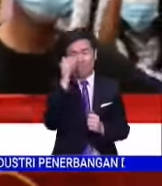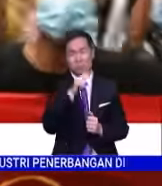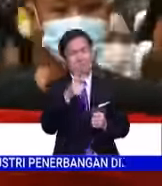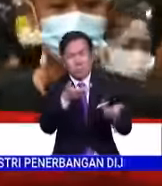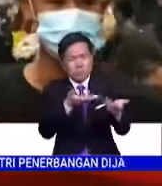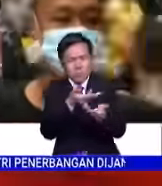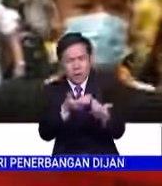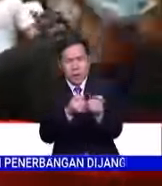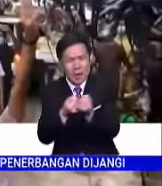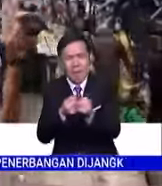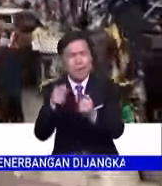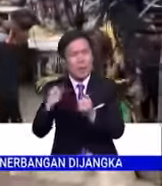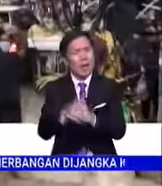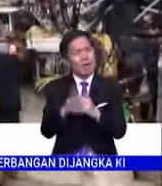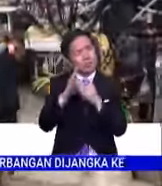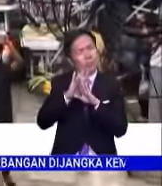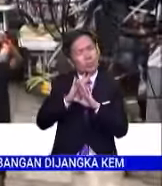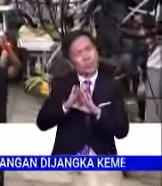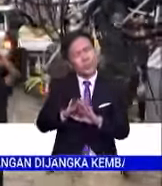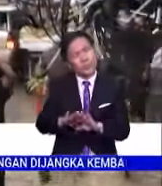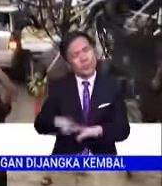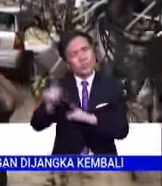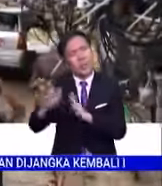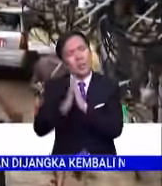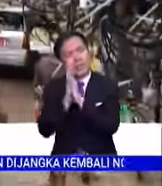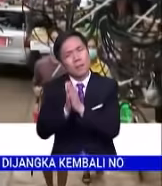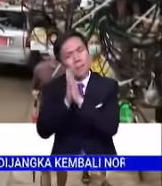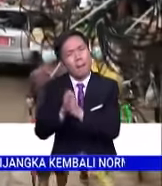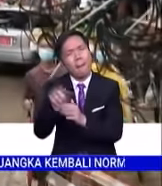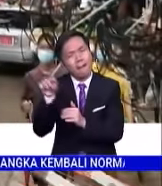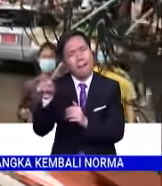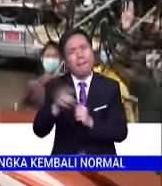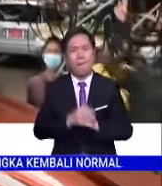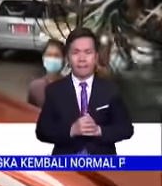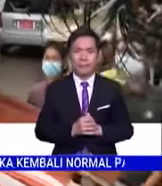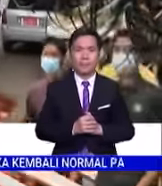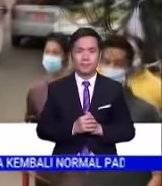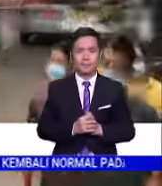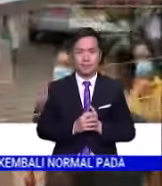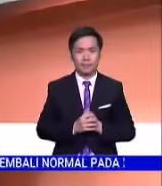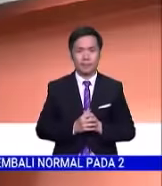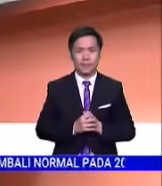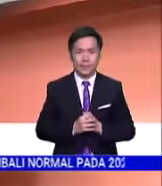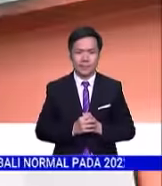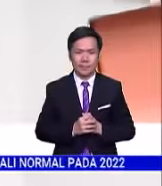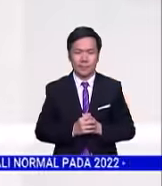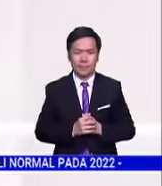konstruktif menyumbang ke arah penyelesaian damai dan mengembalikan keamanan di Myanmar.